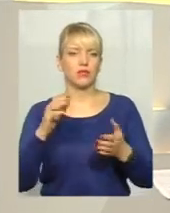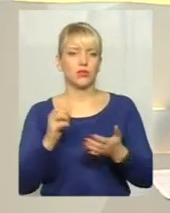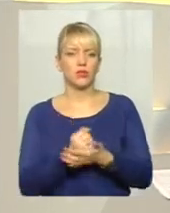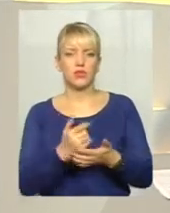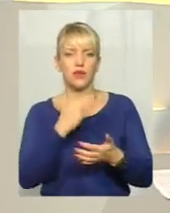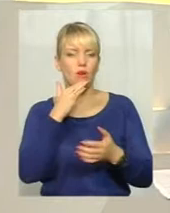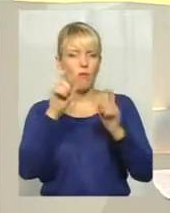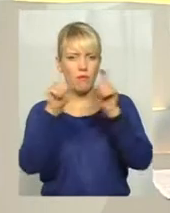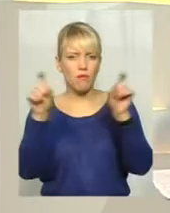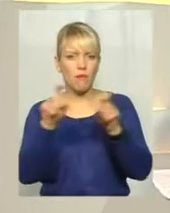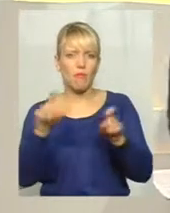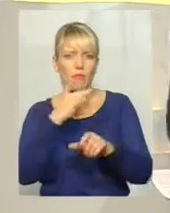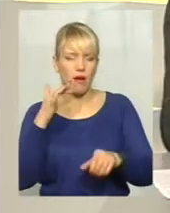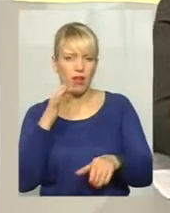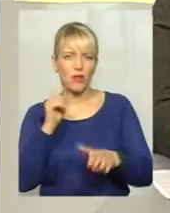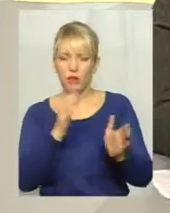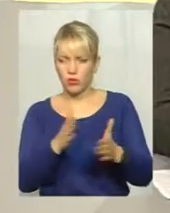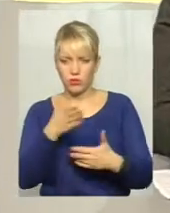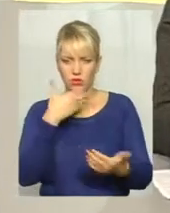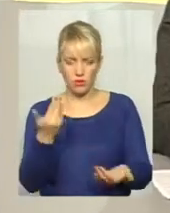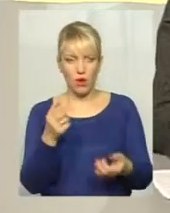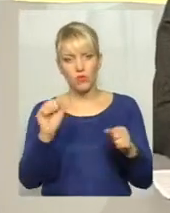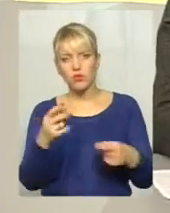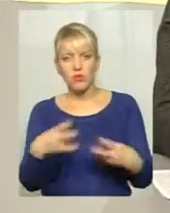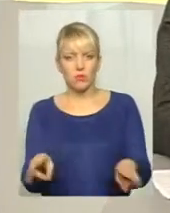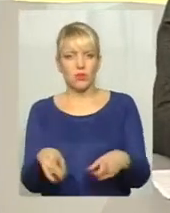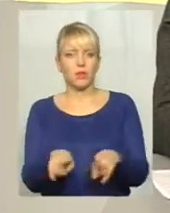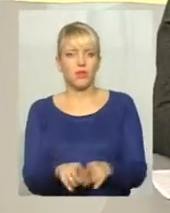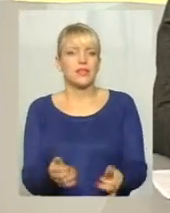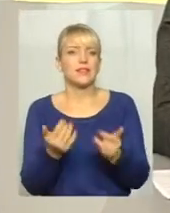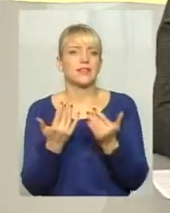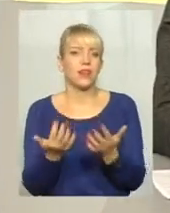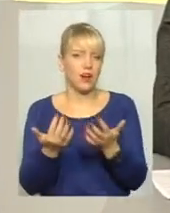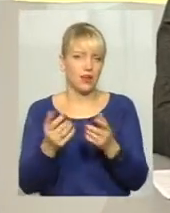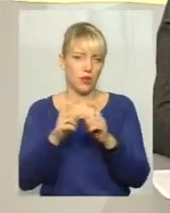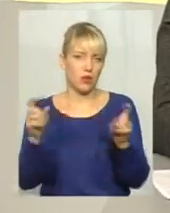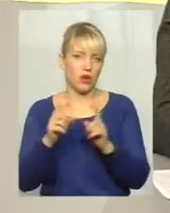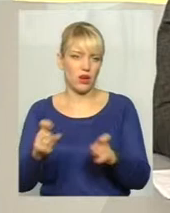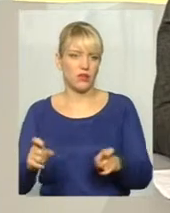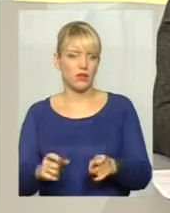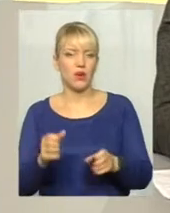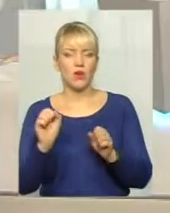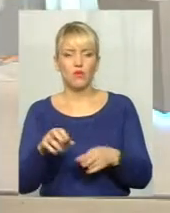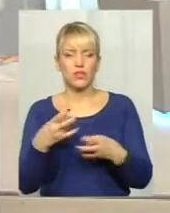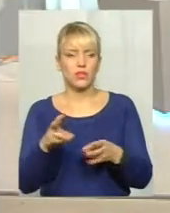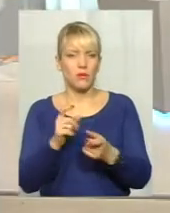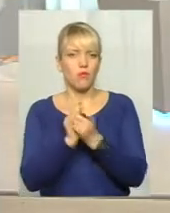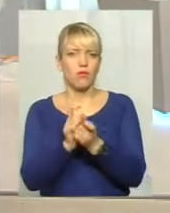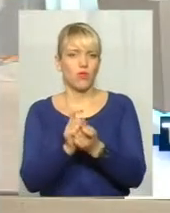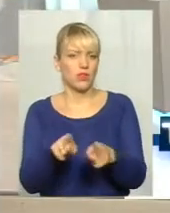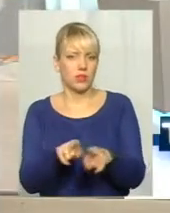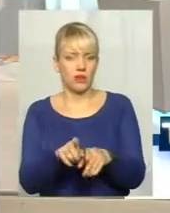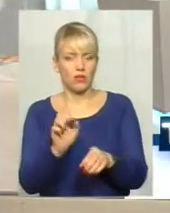вибачте, порядку як не було, так і немає. То може нам не потрібно стільки цих органів, цих борців з корупцією? Може з ними треба теж